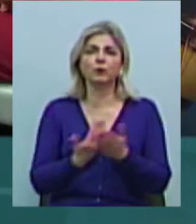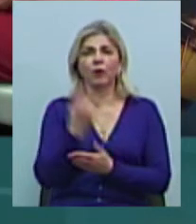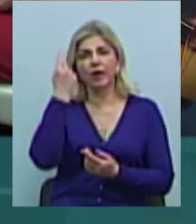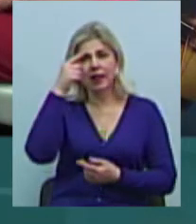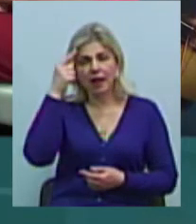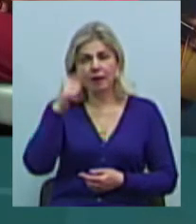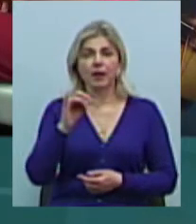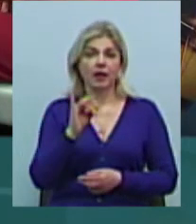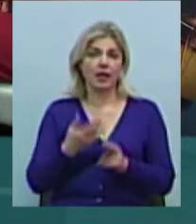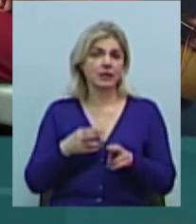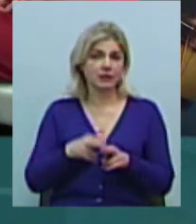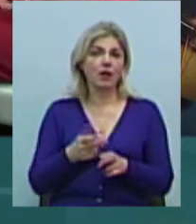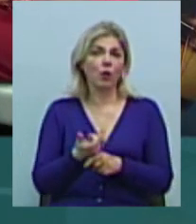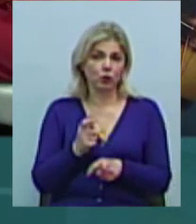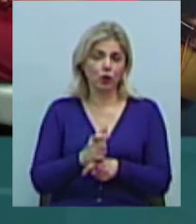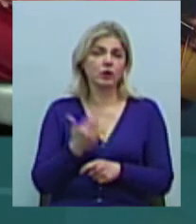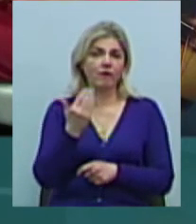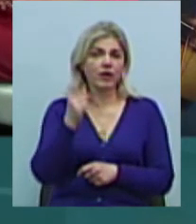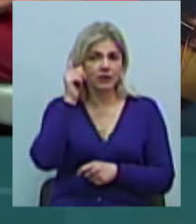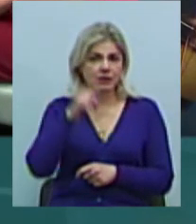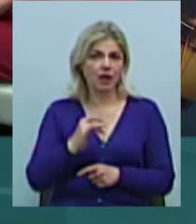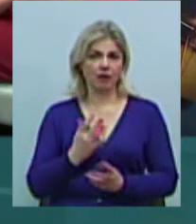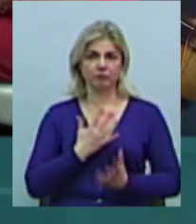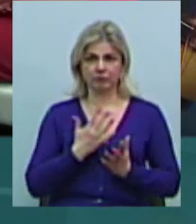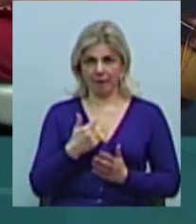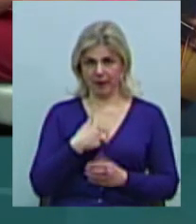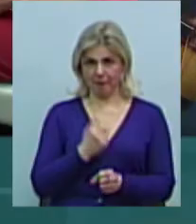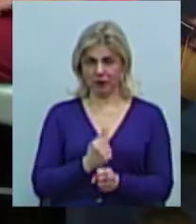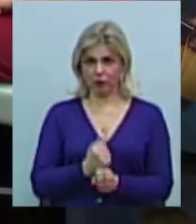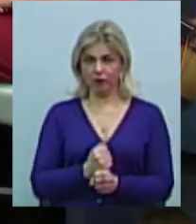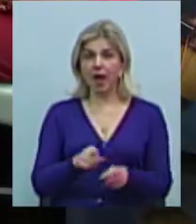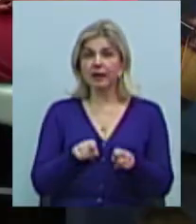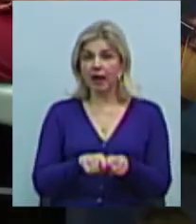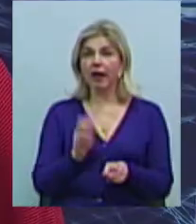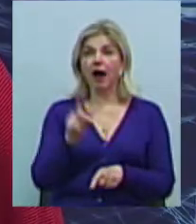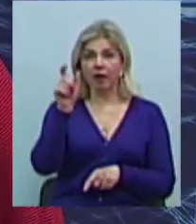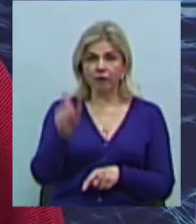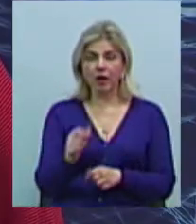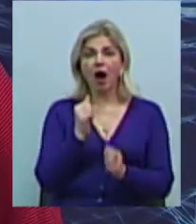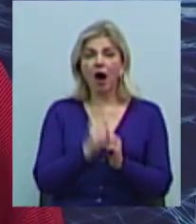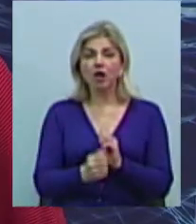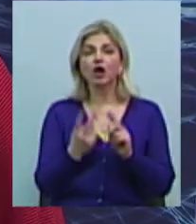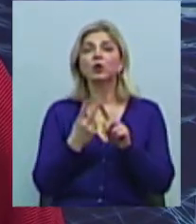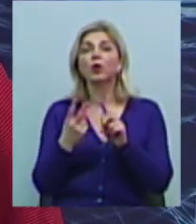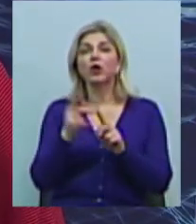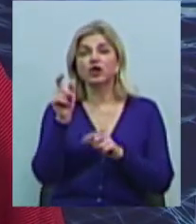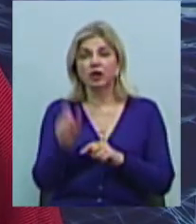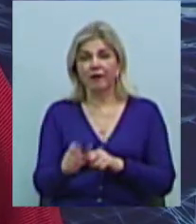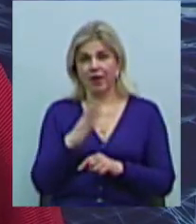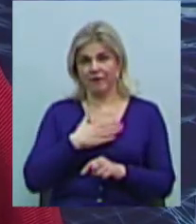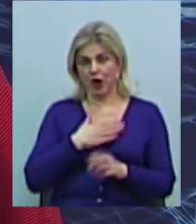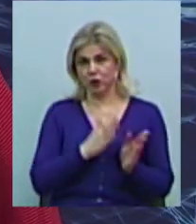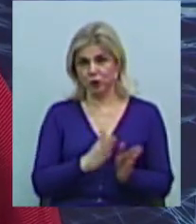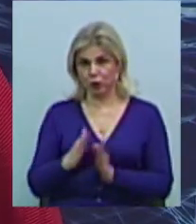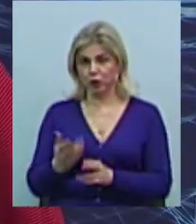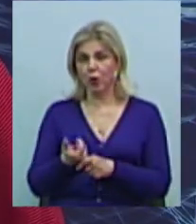ідеями. І це досить, знаєте, це стимулює і мене працювати. Таких, як він, кожен другий в нашій структурі, в нашій організації, це дуже,